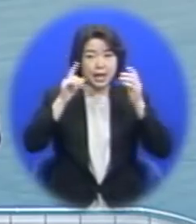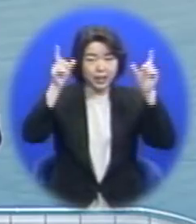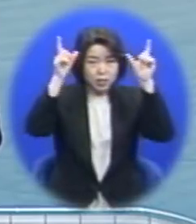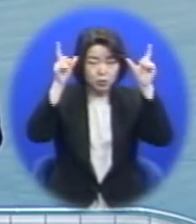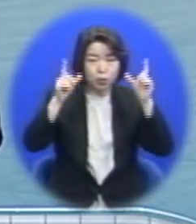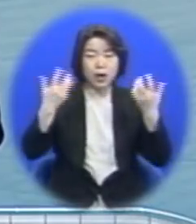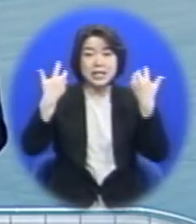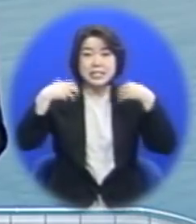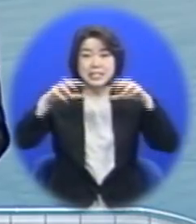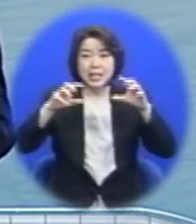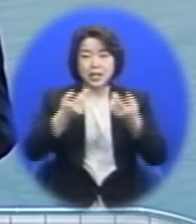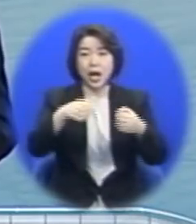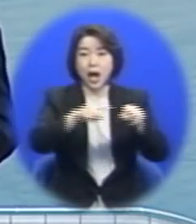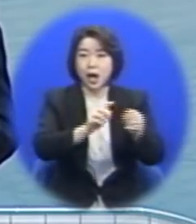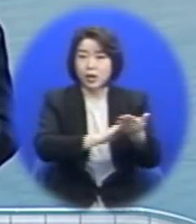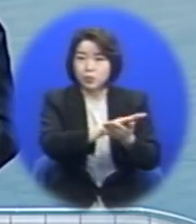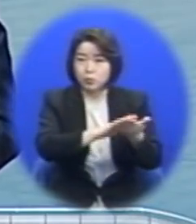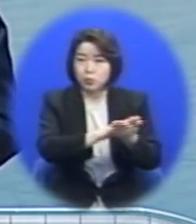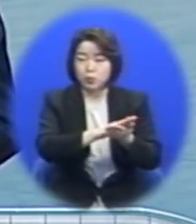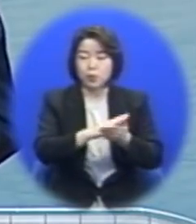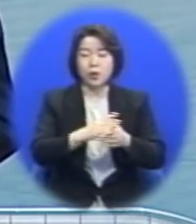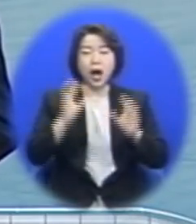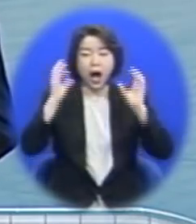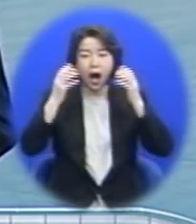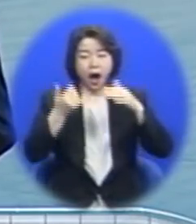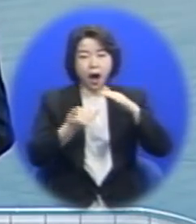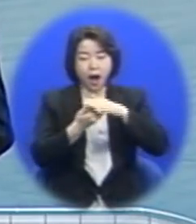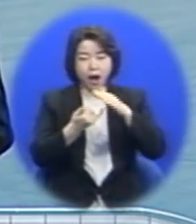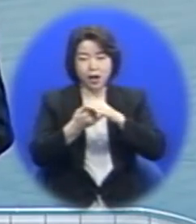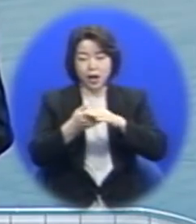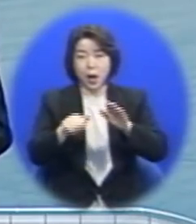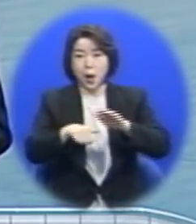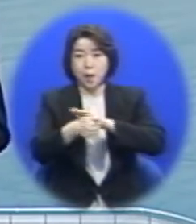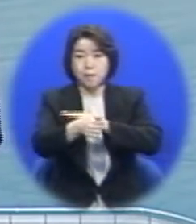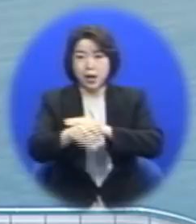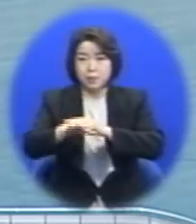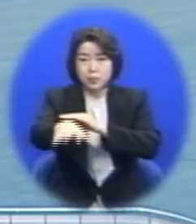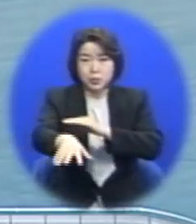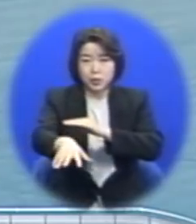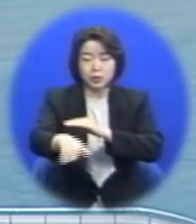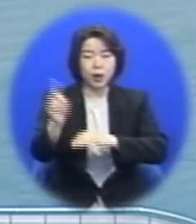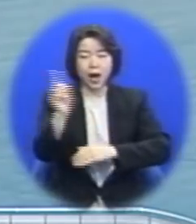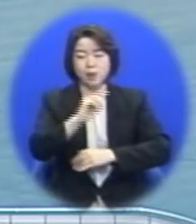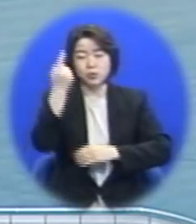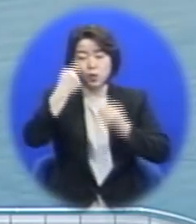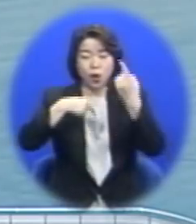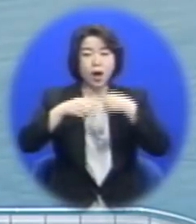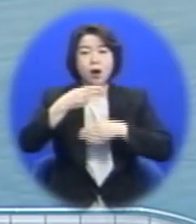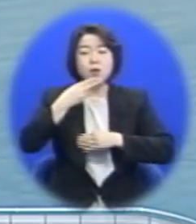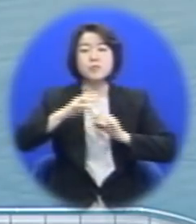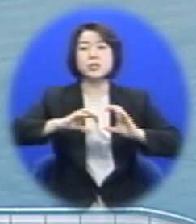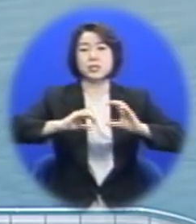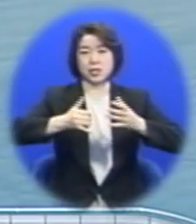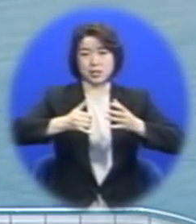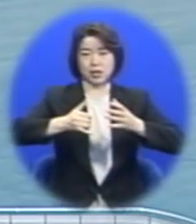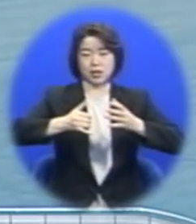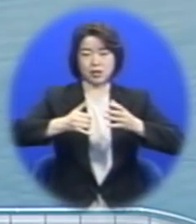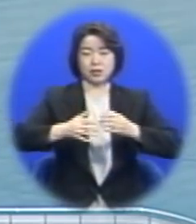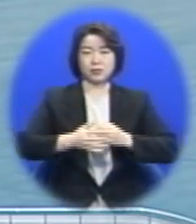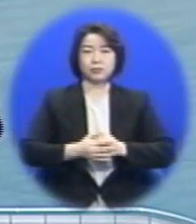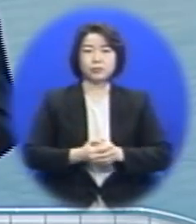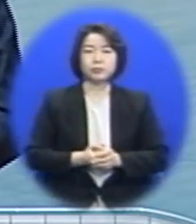뒹굴며 어린아이가 뱀의 굴에 손을 집어넣어도 아무런 해가 없는 세상이라고.